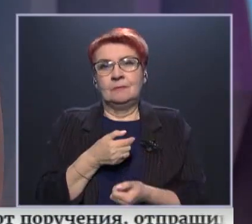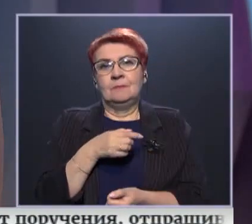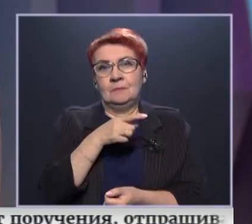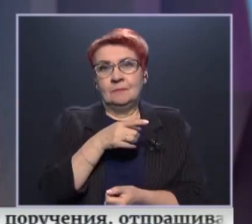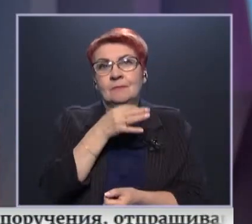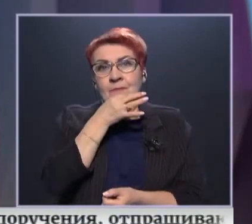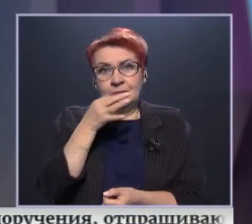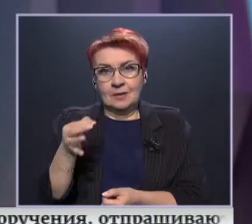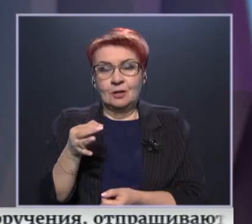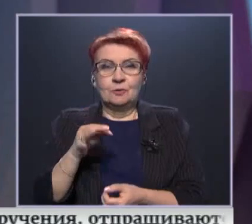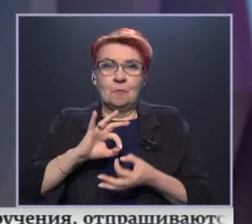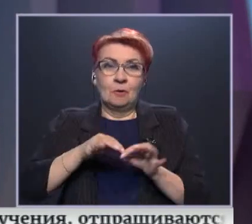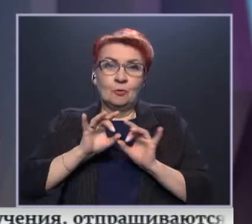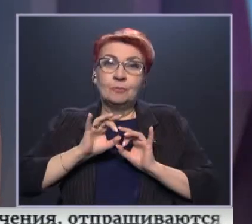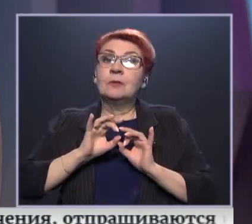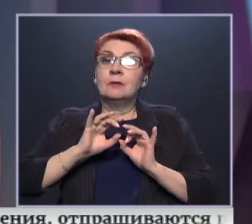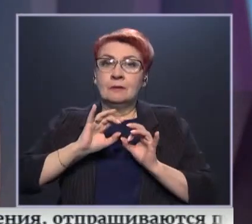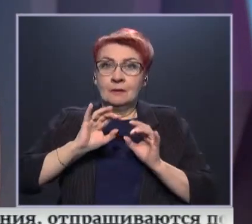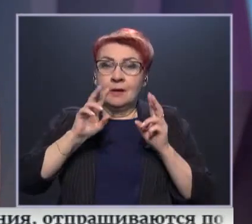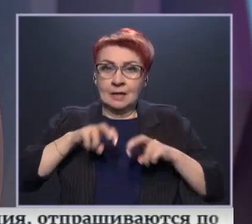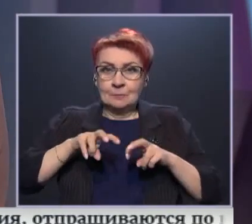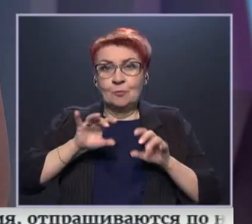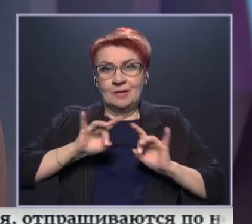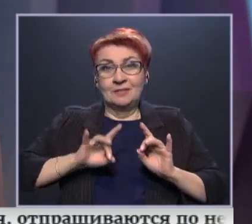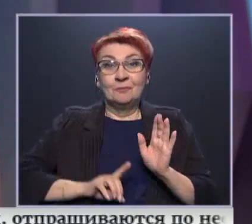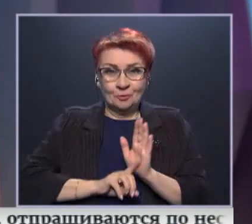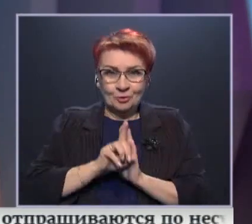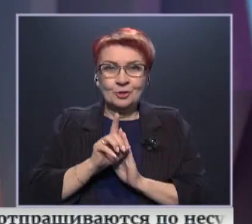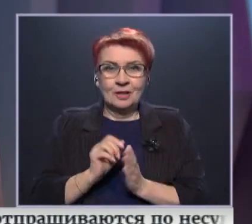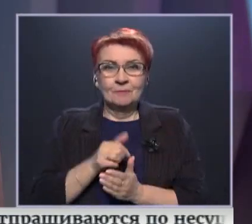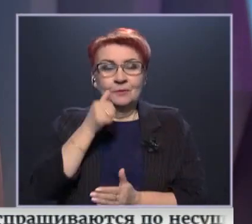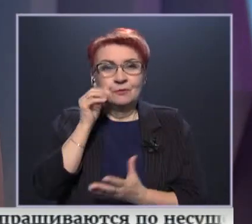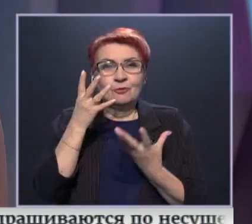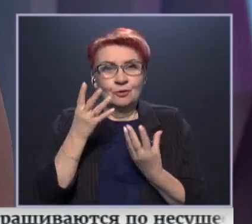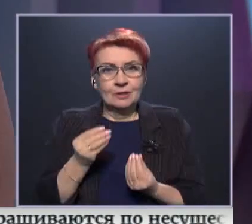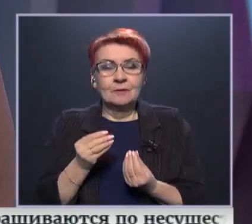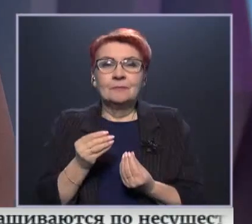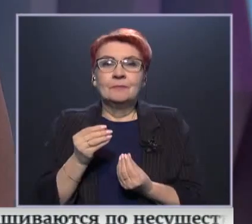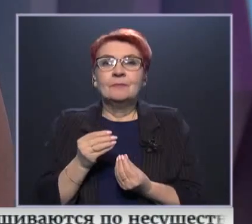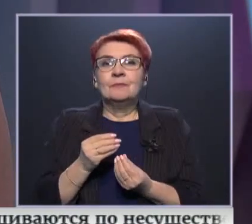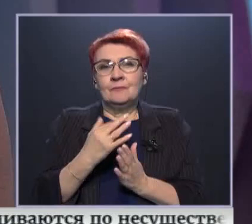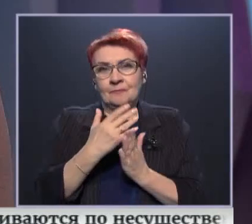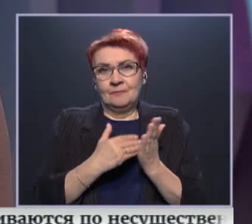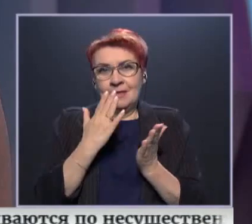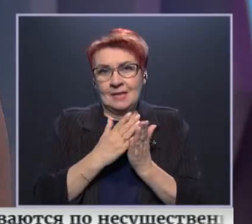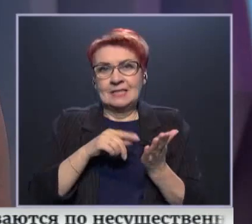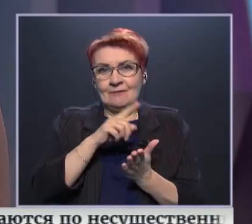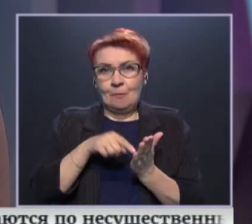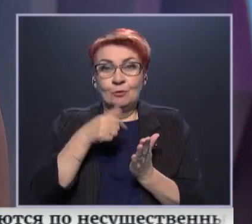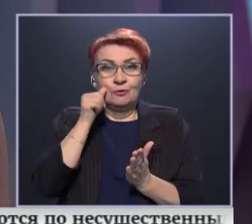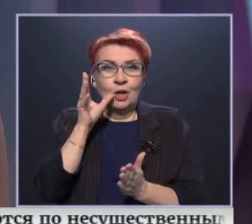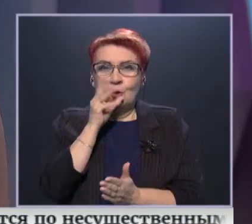озвучим, подробно разберем и все вам расскажем. Ну что, давайте начинать. У нас со вчерашнего дня в WhatsApp остались некоторые вопросы, которые мы не